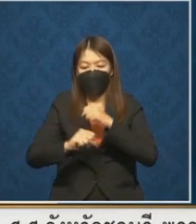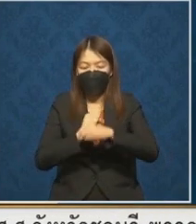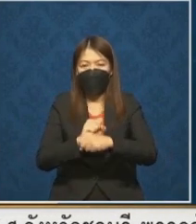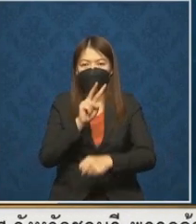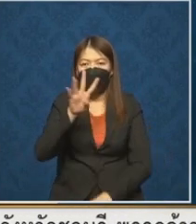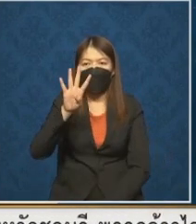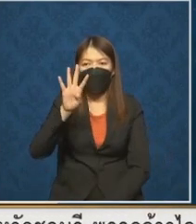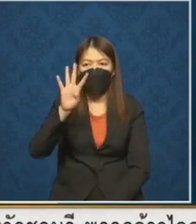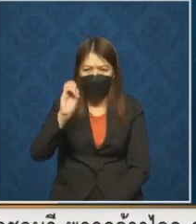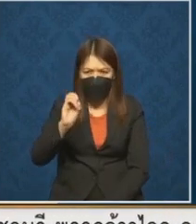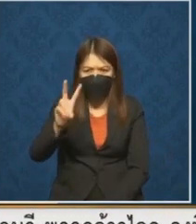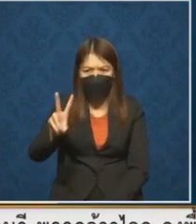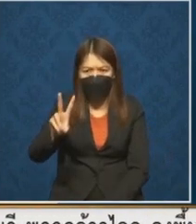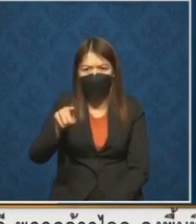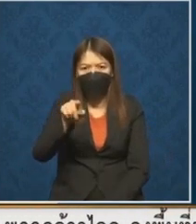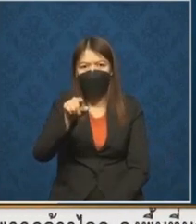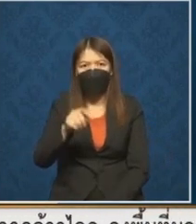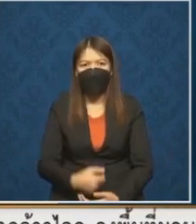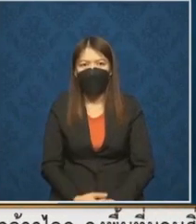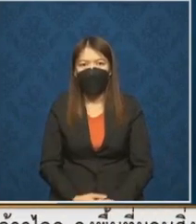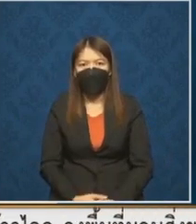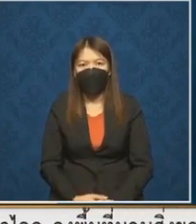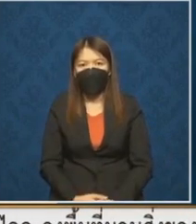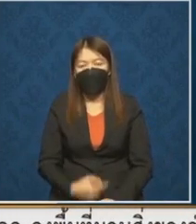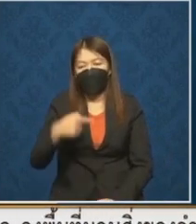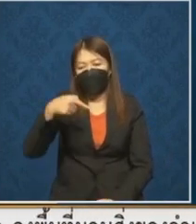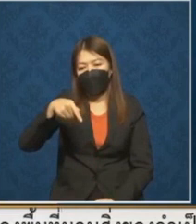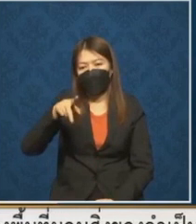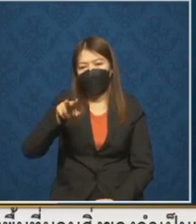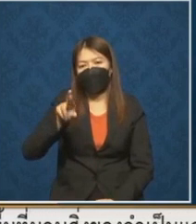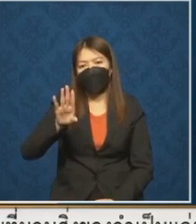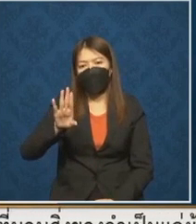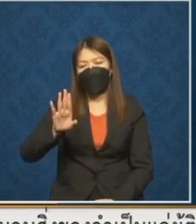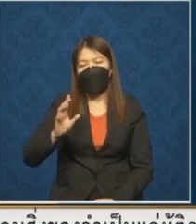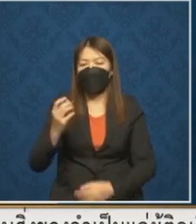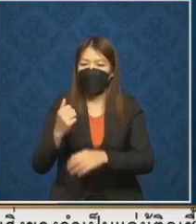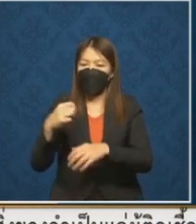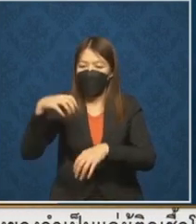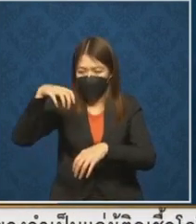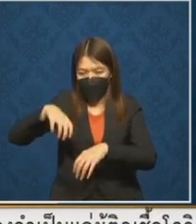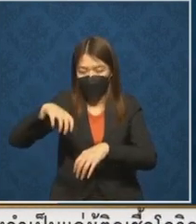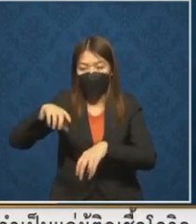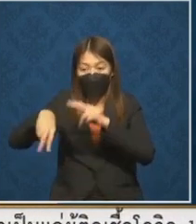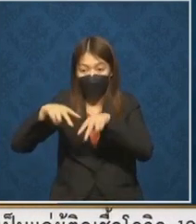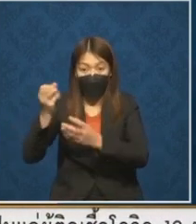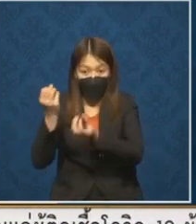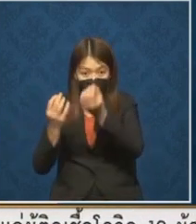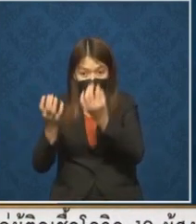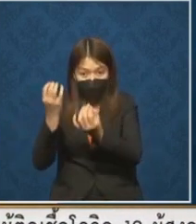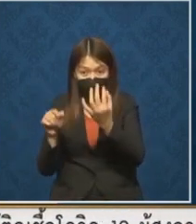62 อี้ ท่าน ก็ มา ออก พ ร บอ อุทยา เ ง ชาติ2562